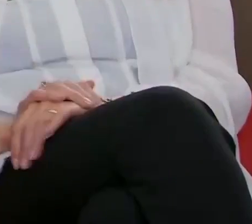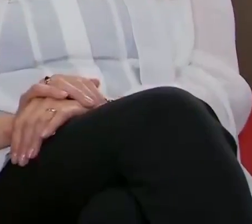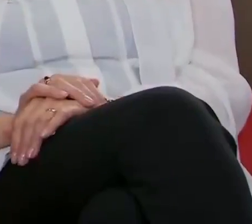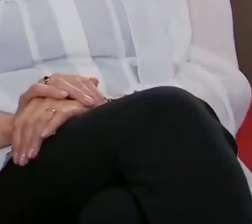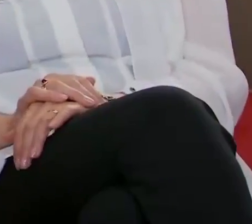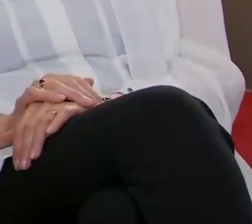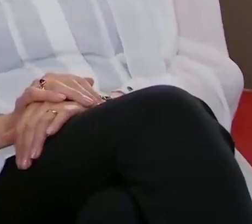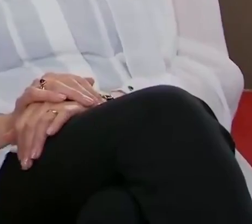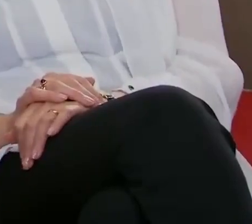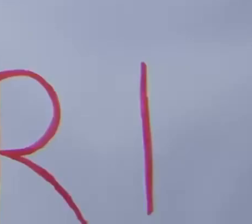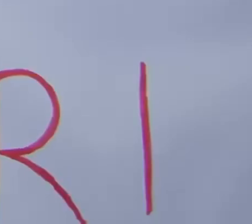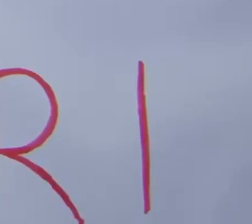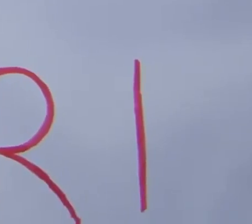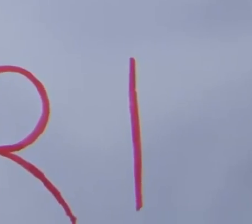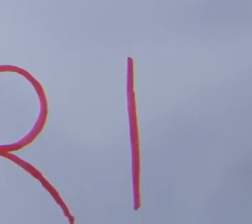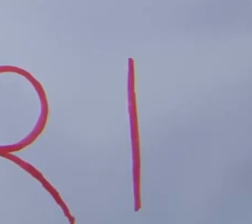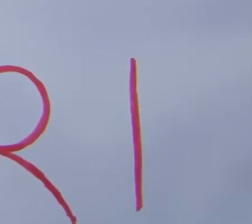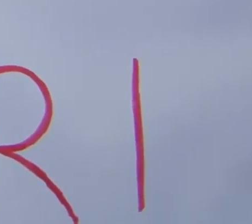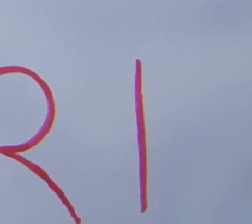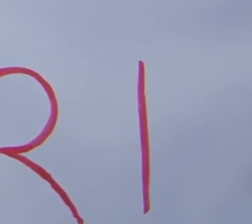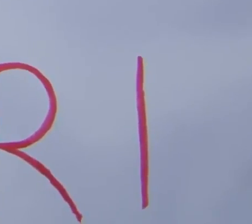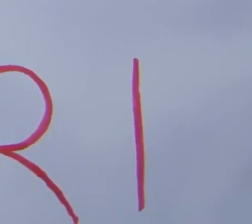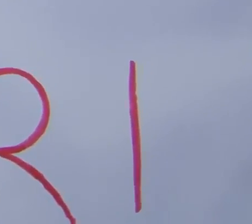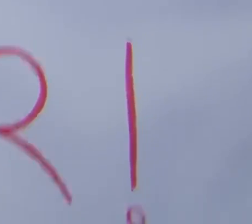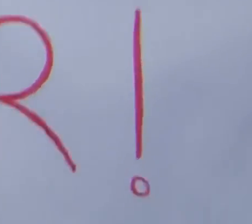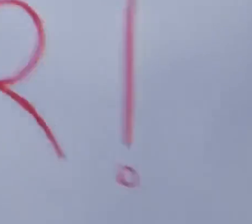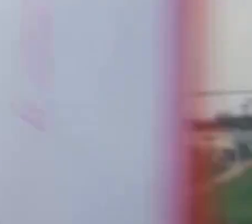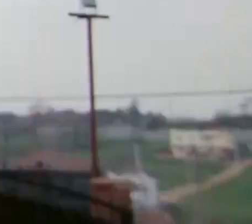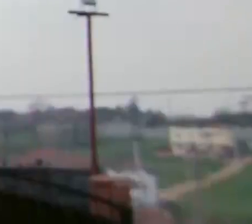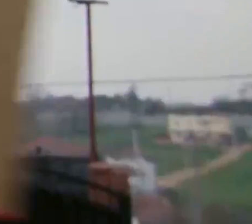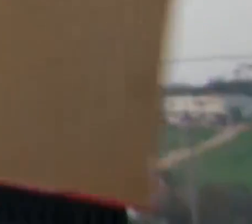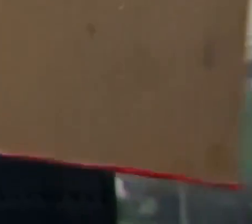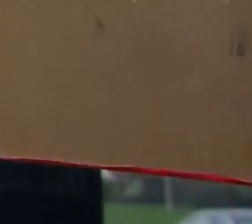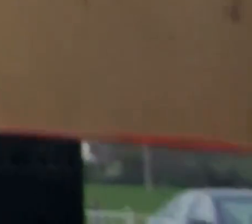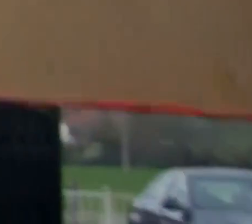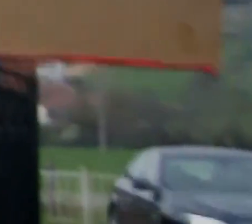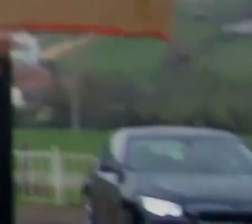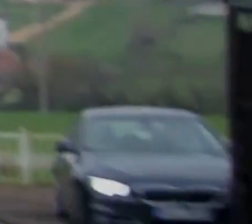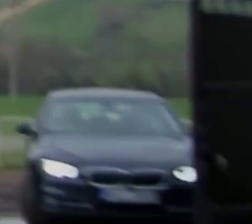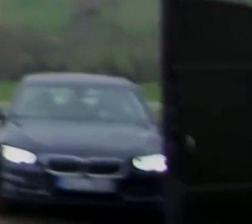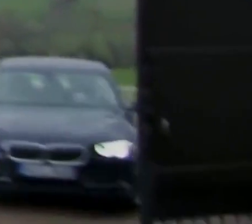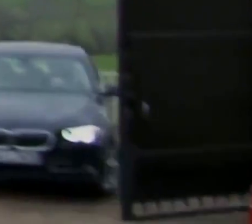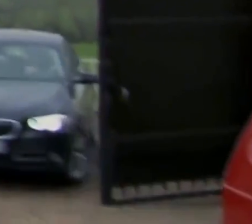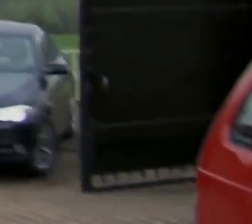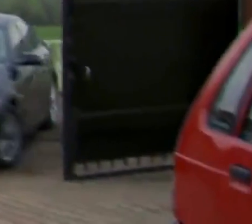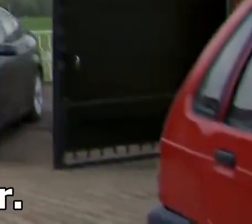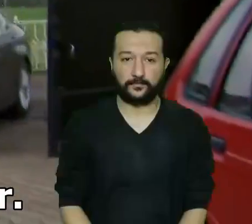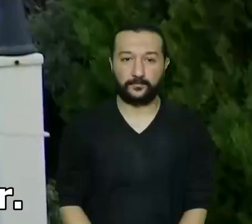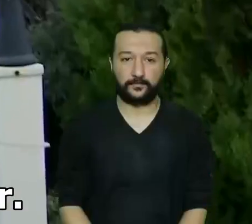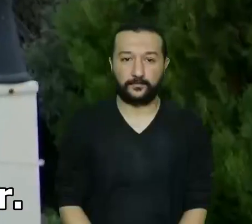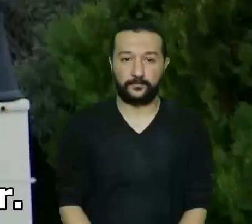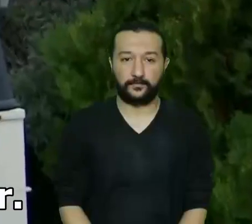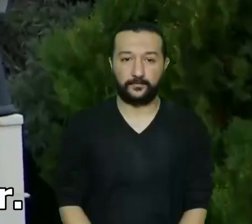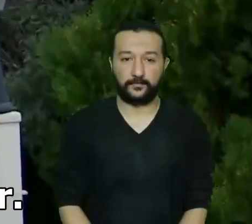gösterdi. Kemal ağzını yamulttu, göz süzüyor. El yazısıyla doğum gününe 2 gün var yazılmış bir karton. Karton sopanın ucuna